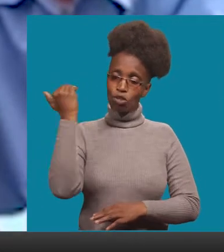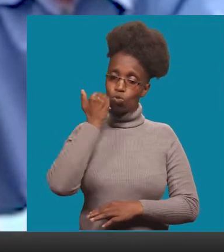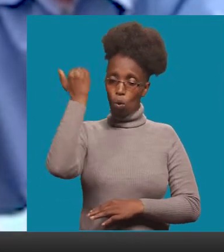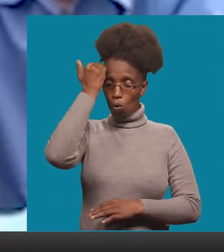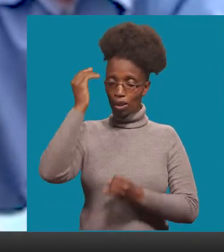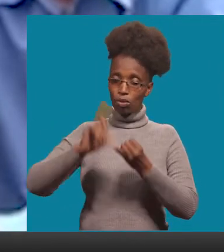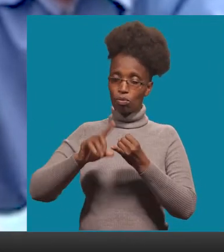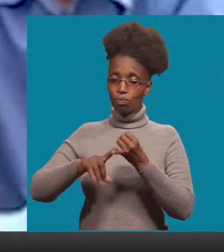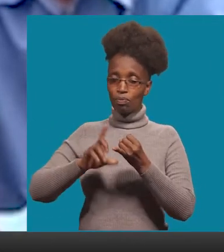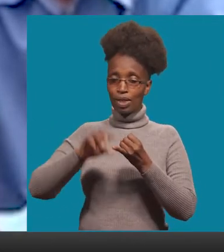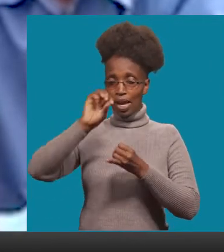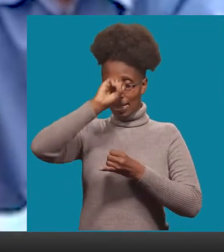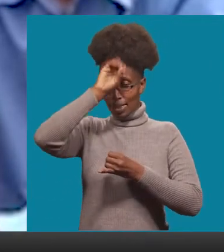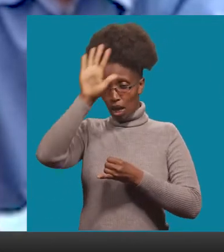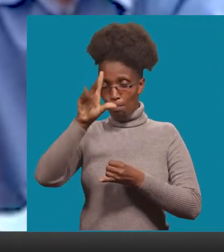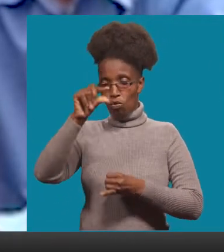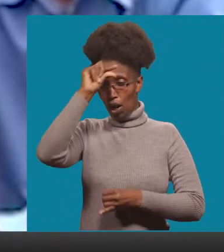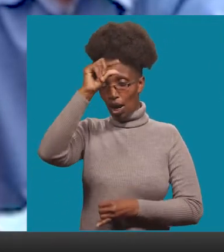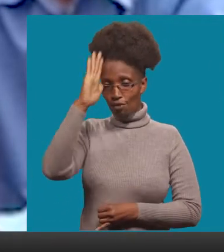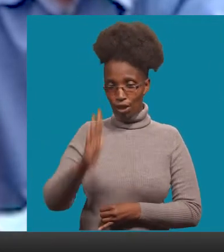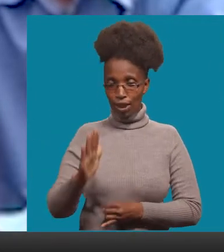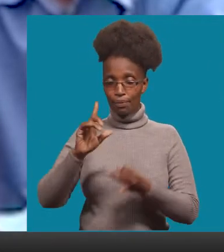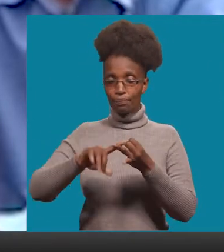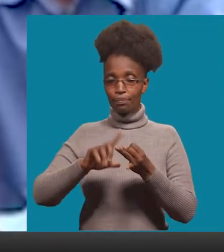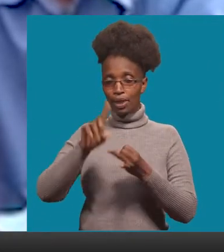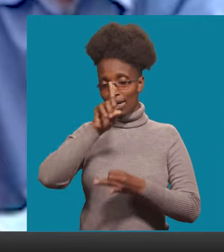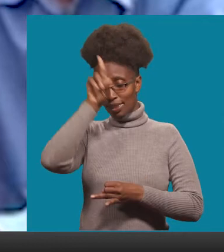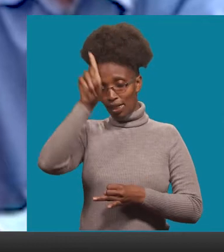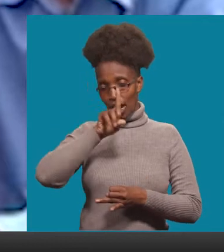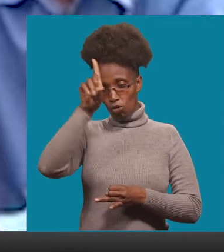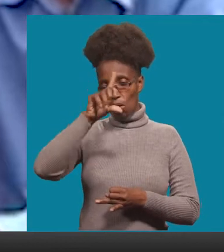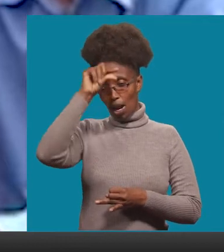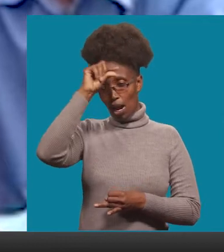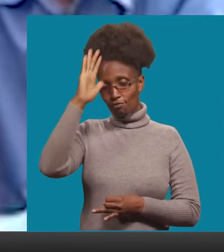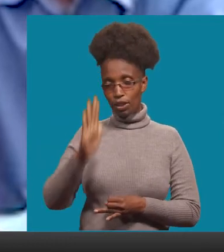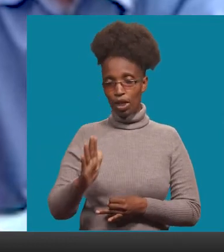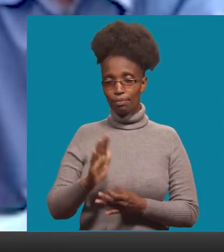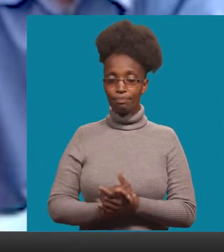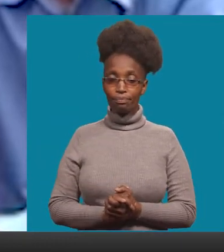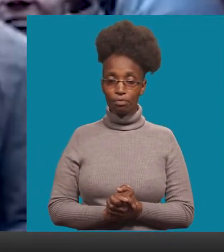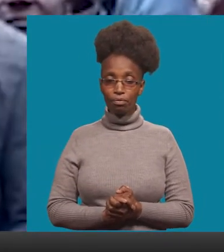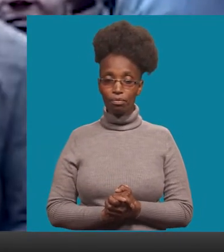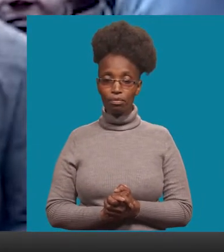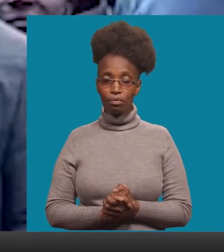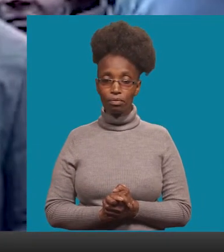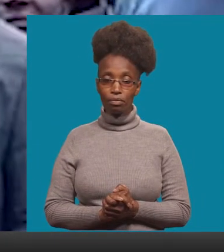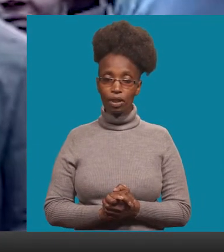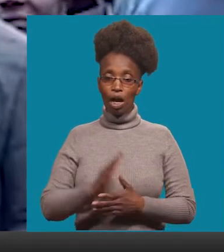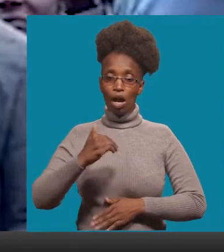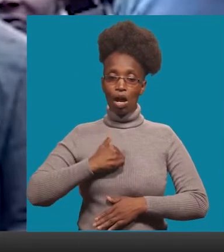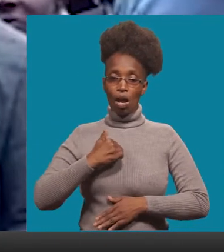ni gavana wa Kiambu James Nyoro na gavana wa Nyandarua Francis Kimemia. The votes